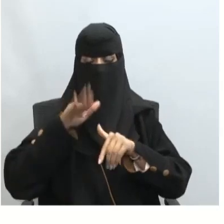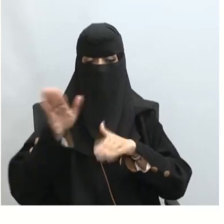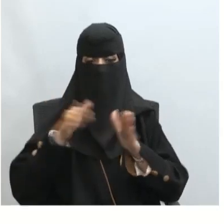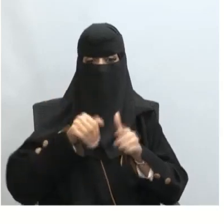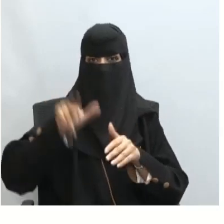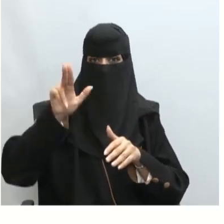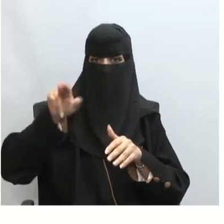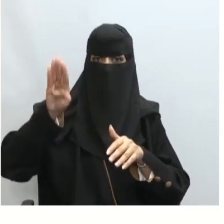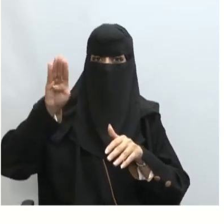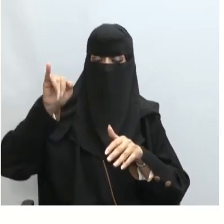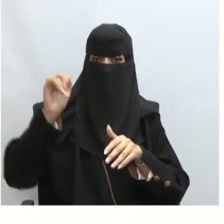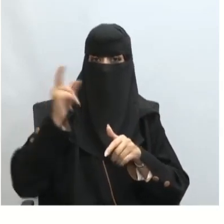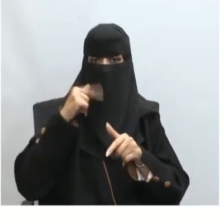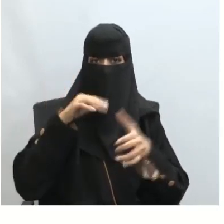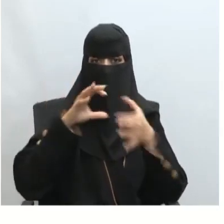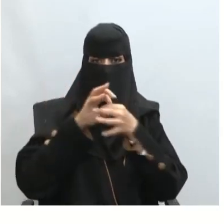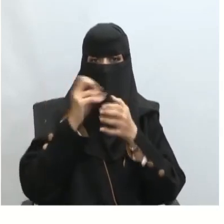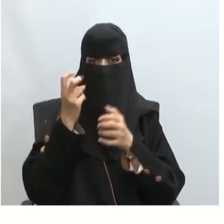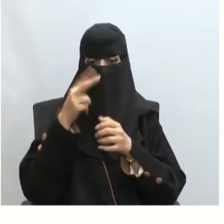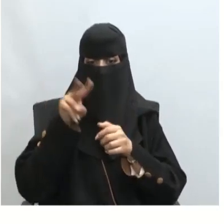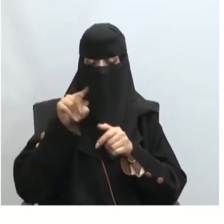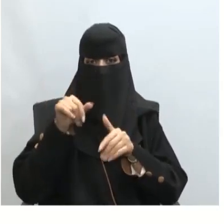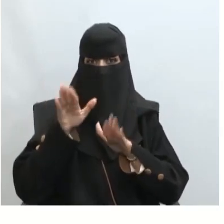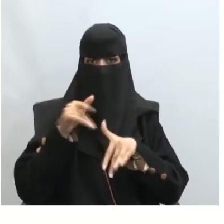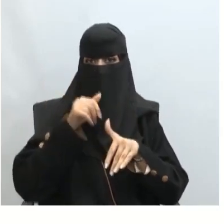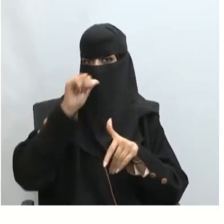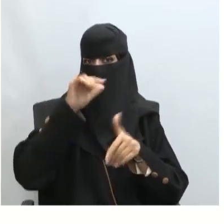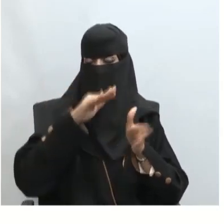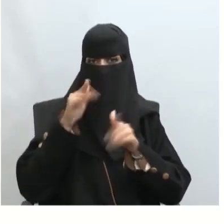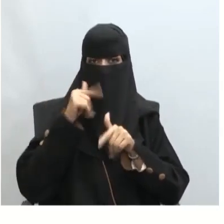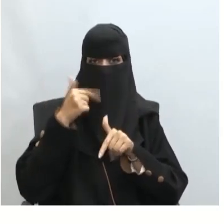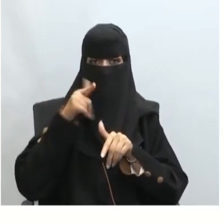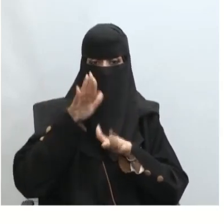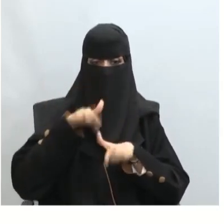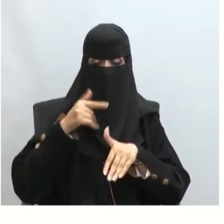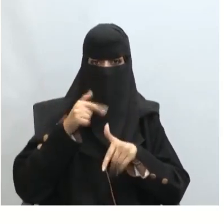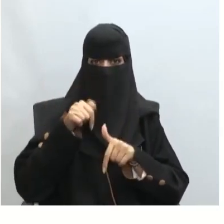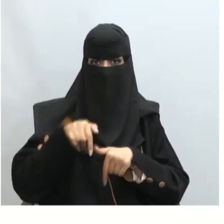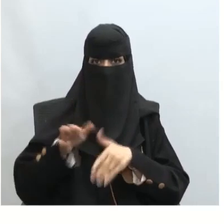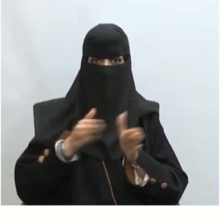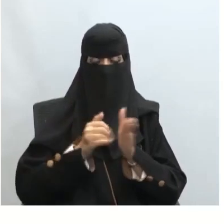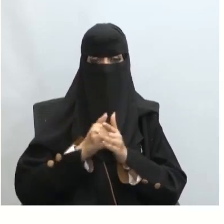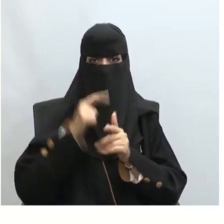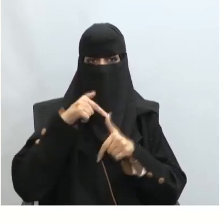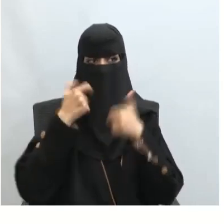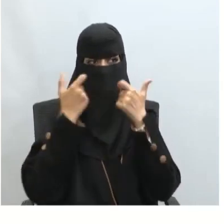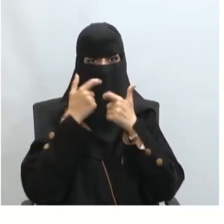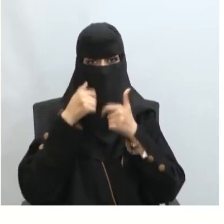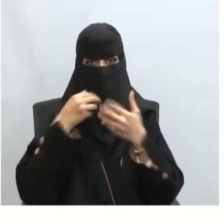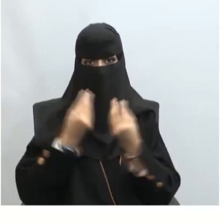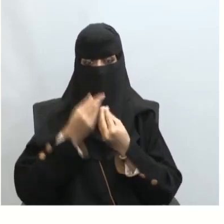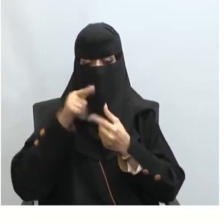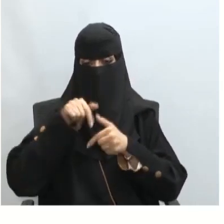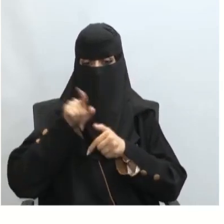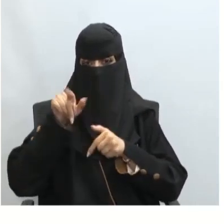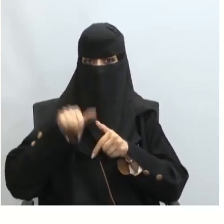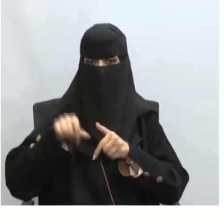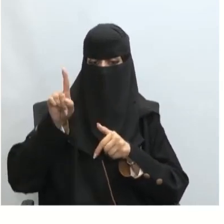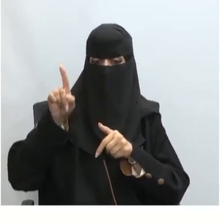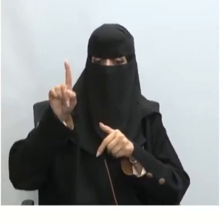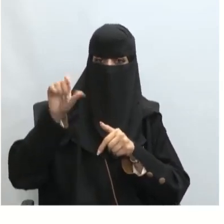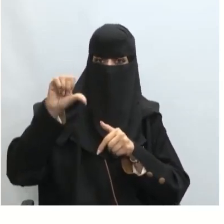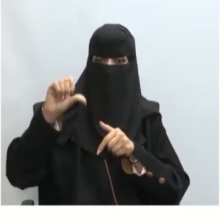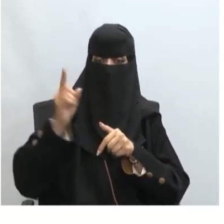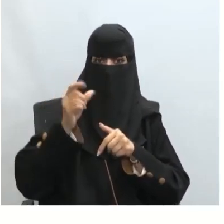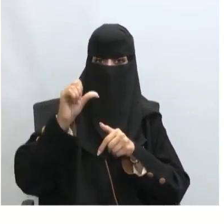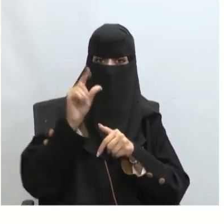الالكين وجود رابطه ثنائيه وهنا الماء اذا الان لاحظ معي هذا هو البروبانول